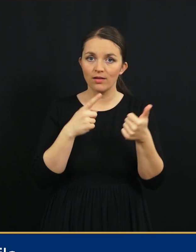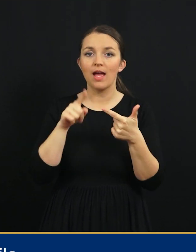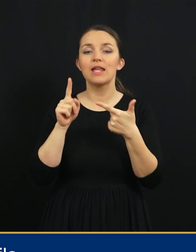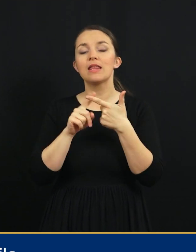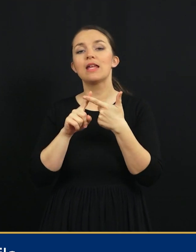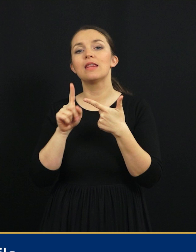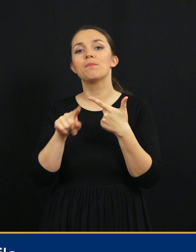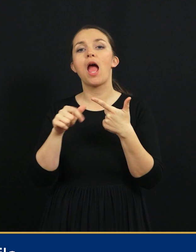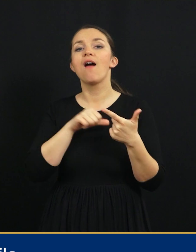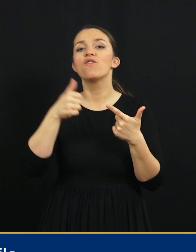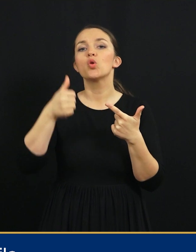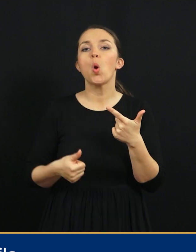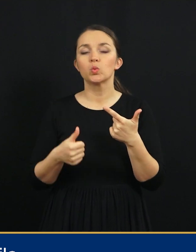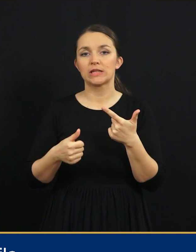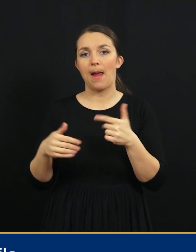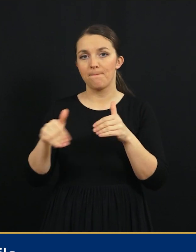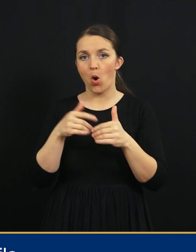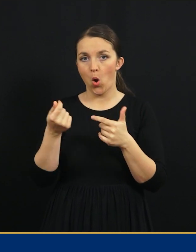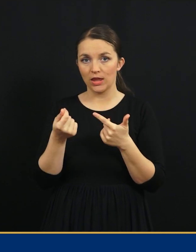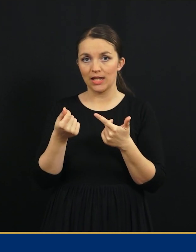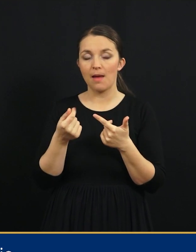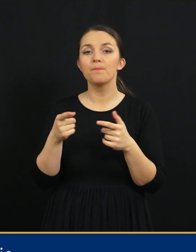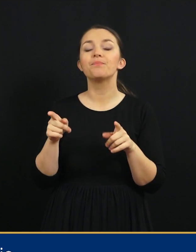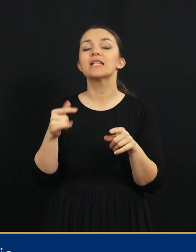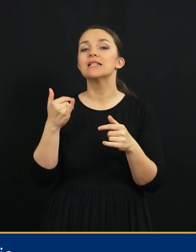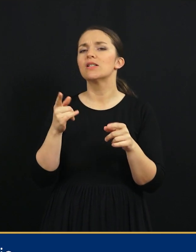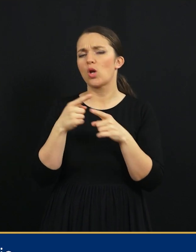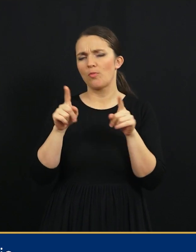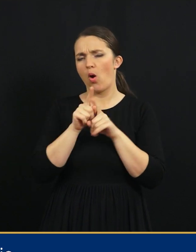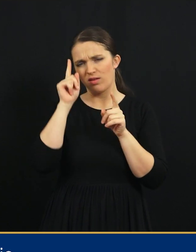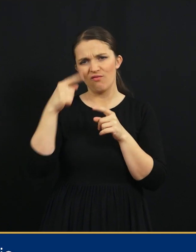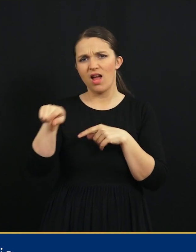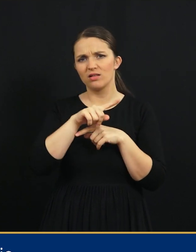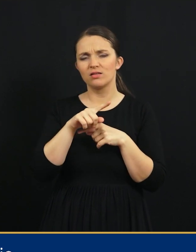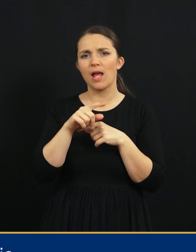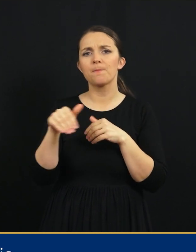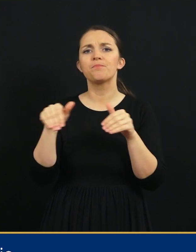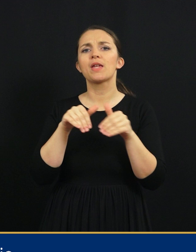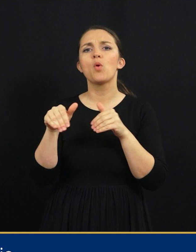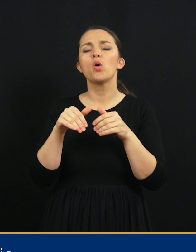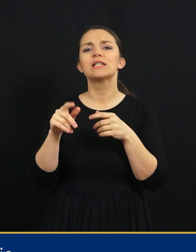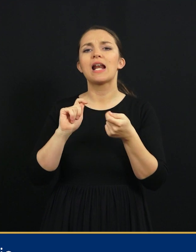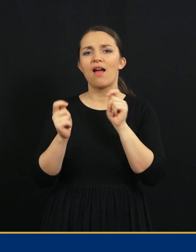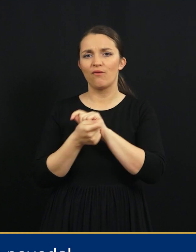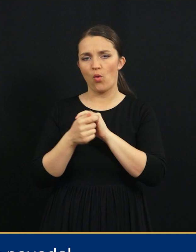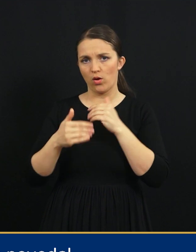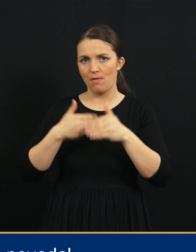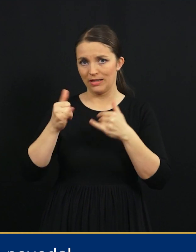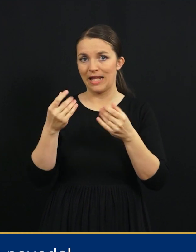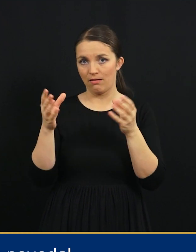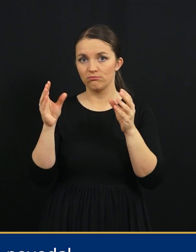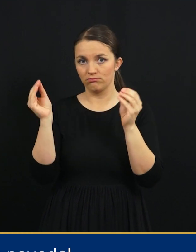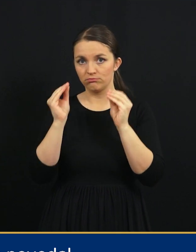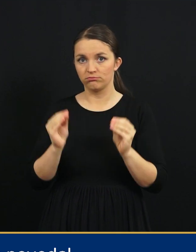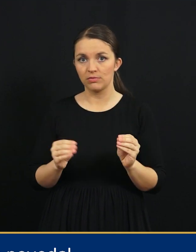dodatek in pa vdovske pokojnine. Sicer pa, kot veste, se snuje pokojninska reforma. Za